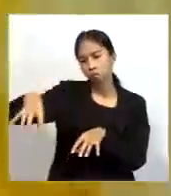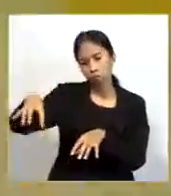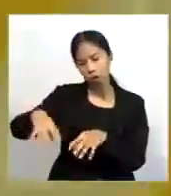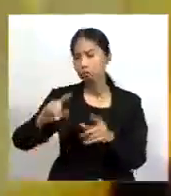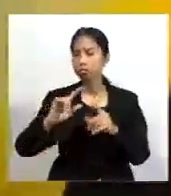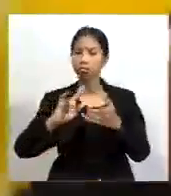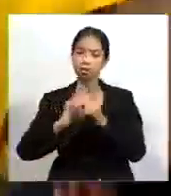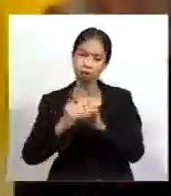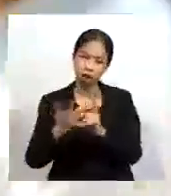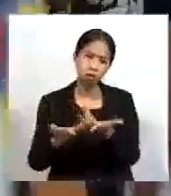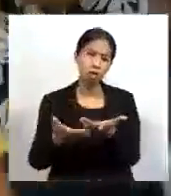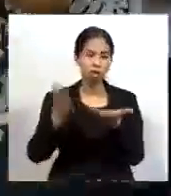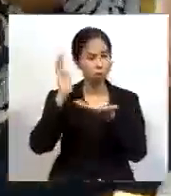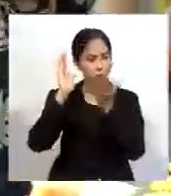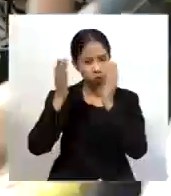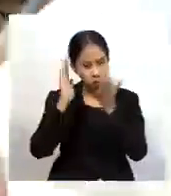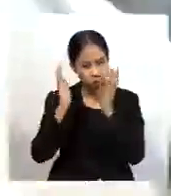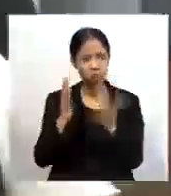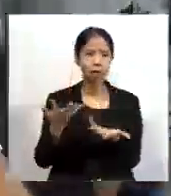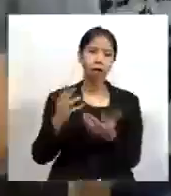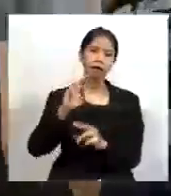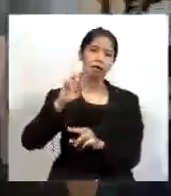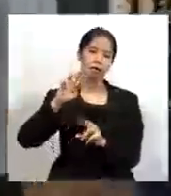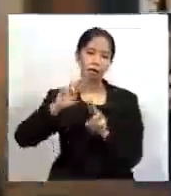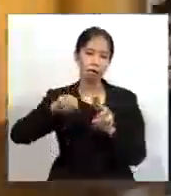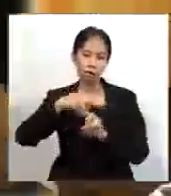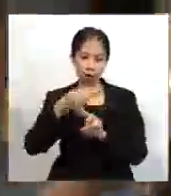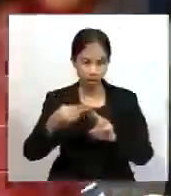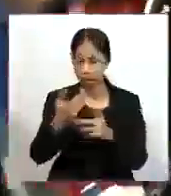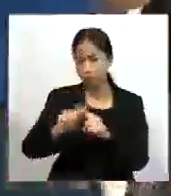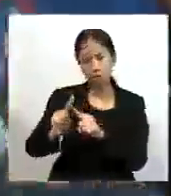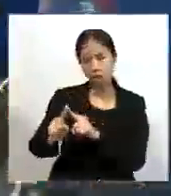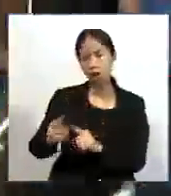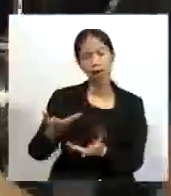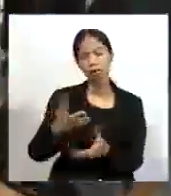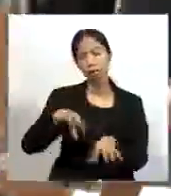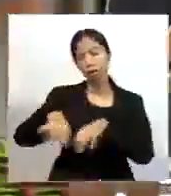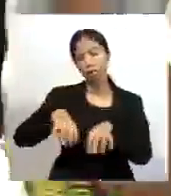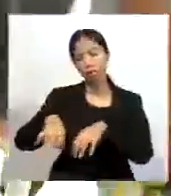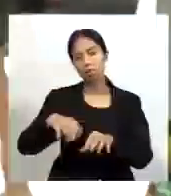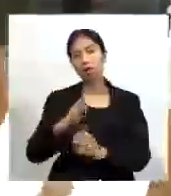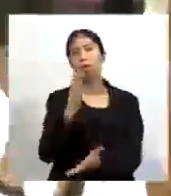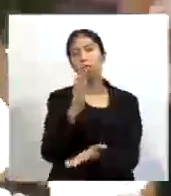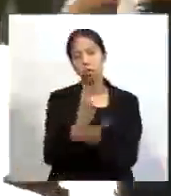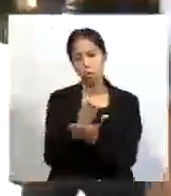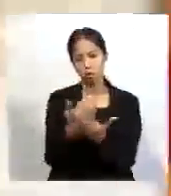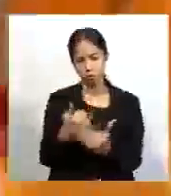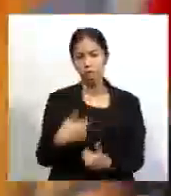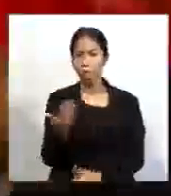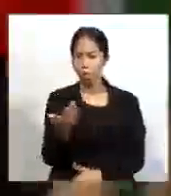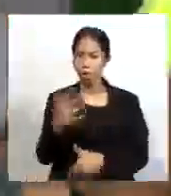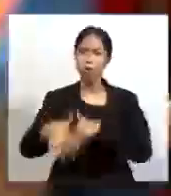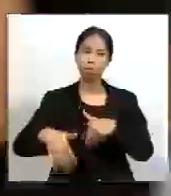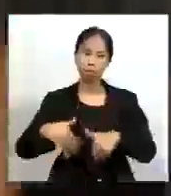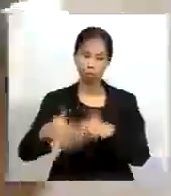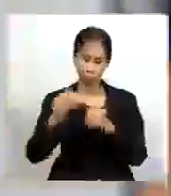ทรัลเวิลด์และศูนย์การค้าสยามพารากอนเอกชนในพื้นที่ต่างๆพร้อมกับขอความร่วมมือประชาชนว่างดเล่นน้ำส